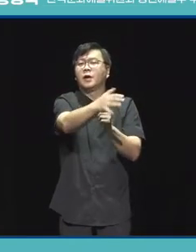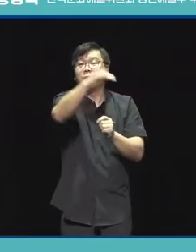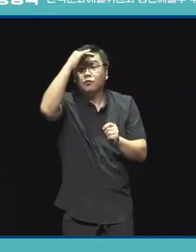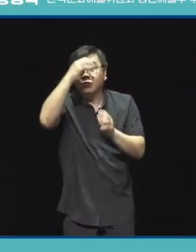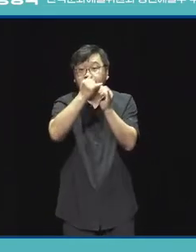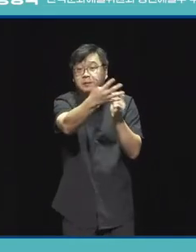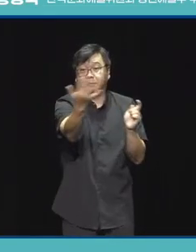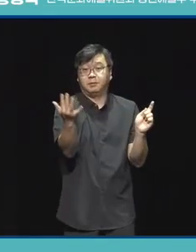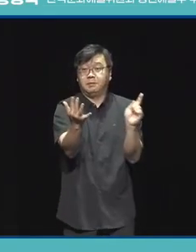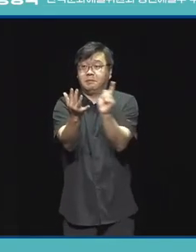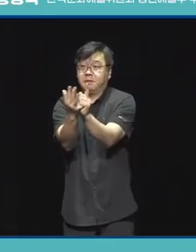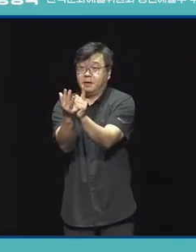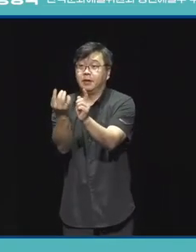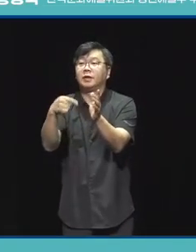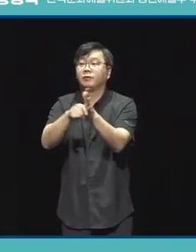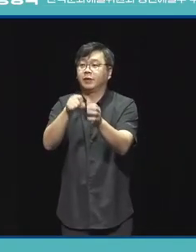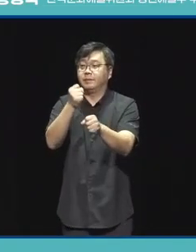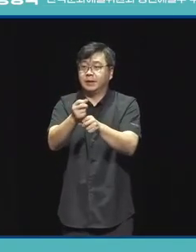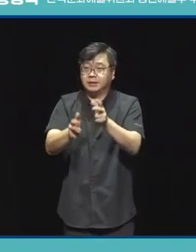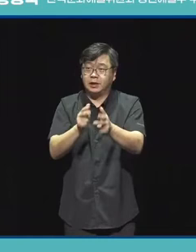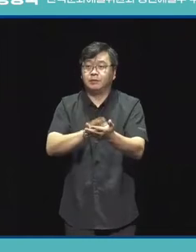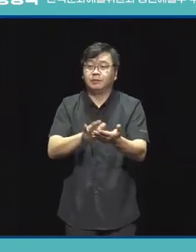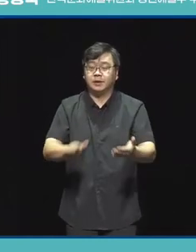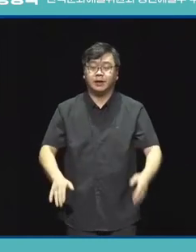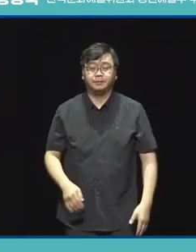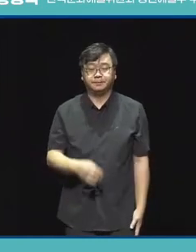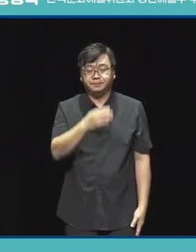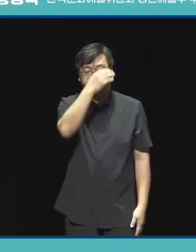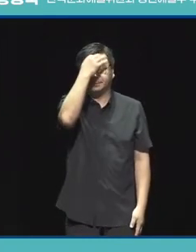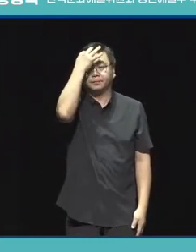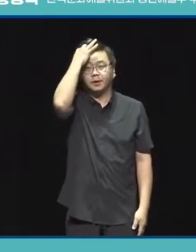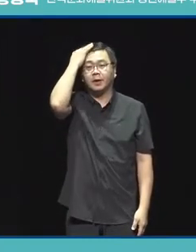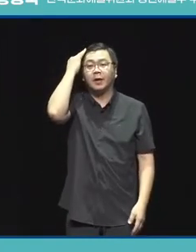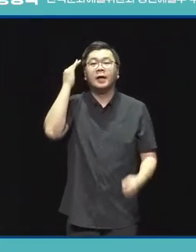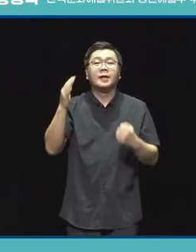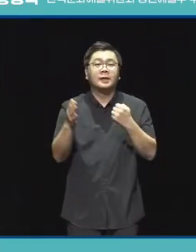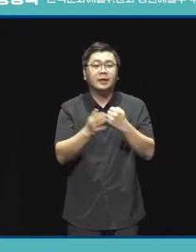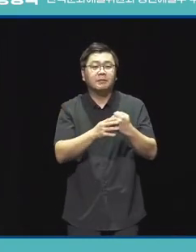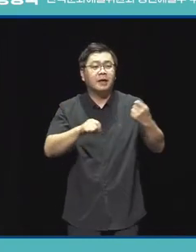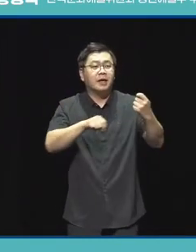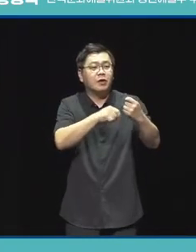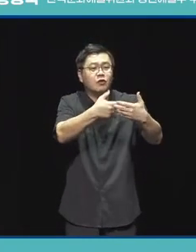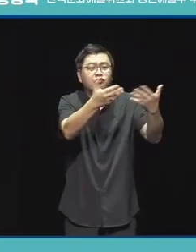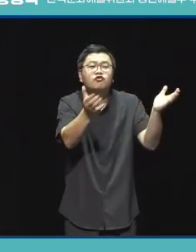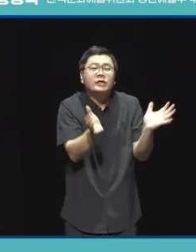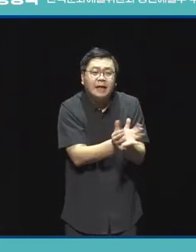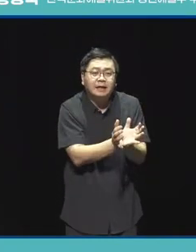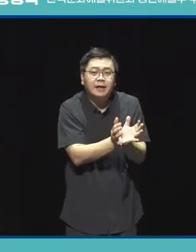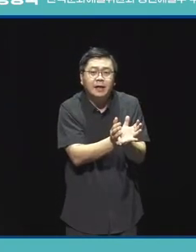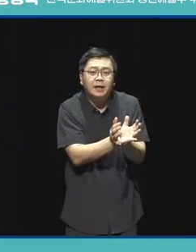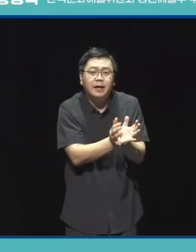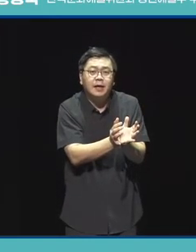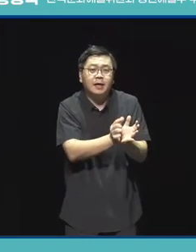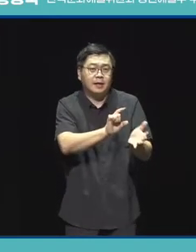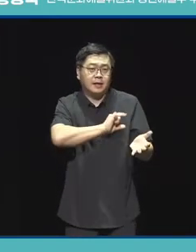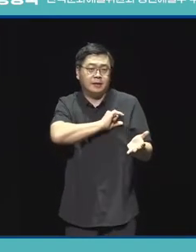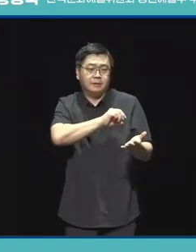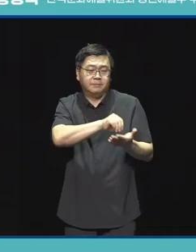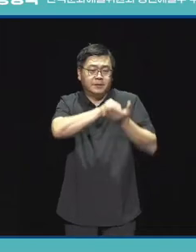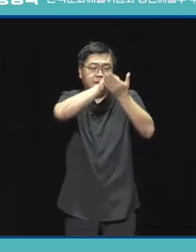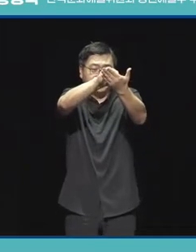하여서 본 사업은 연주 단체가 신청을 하게 되어 있습니다